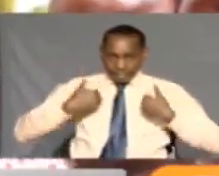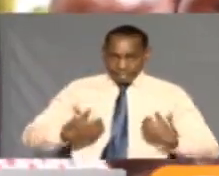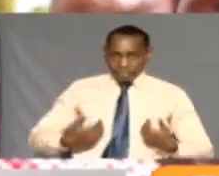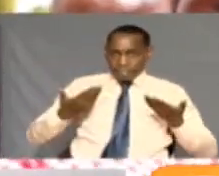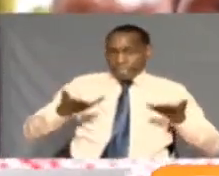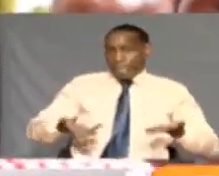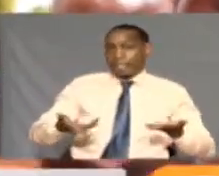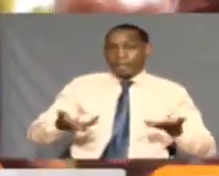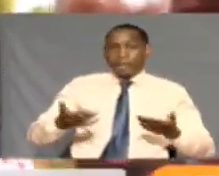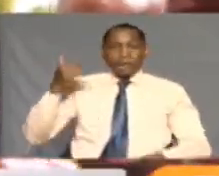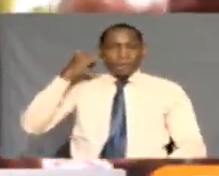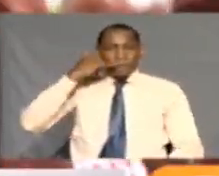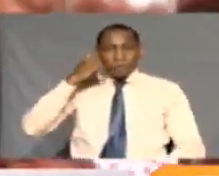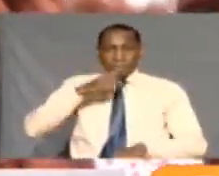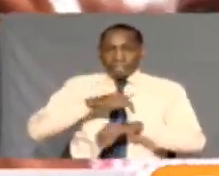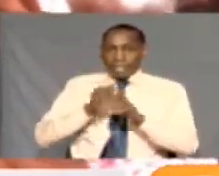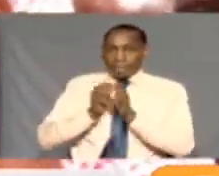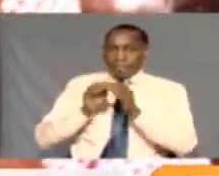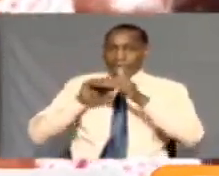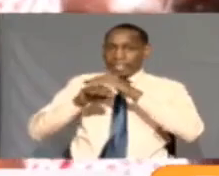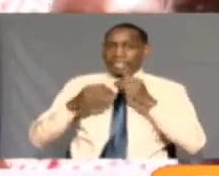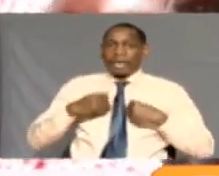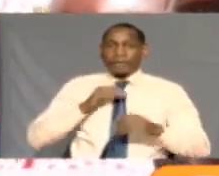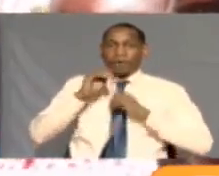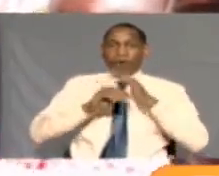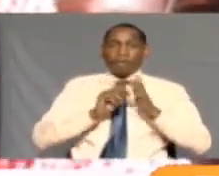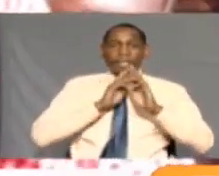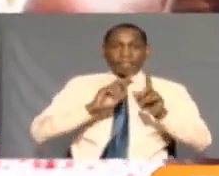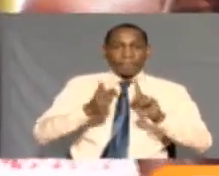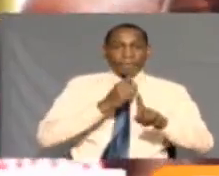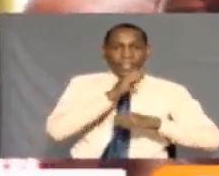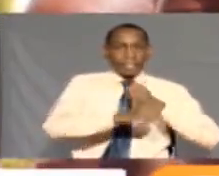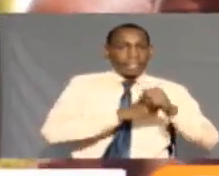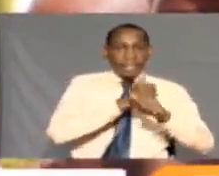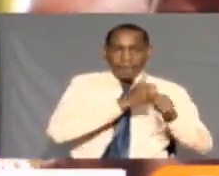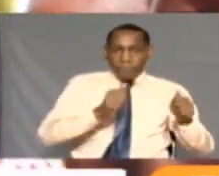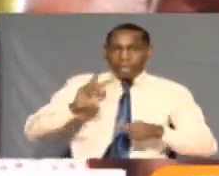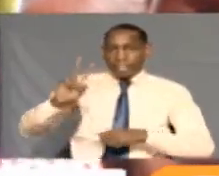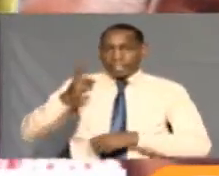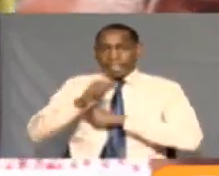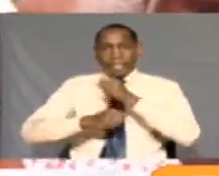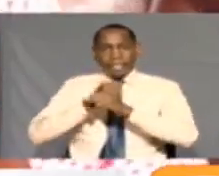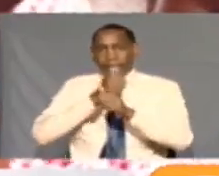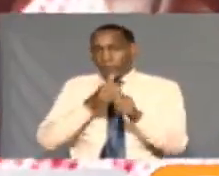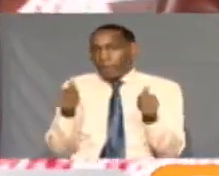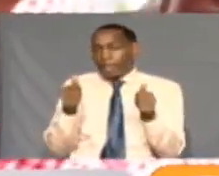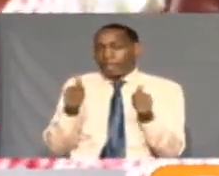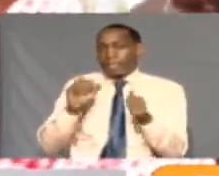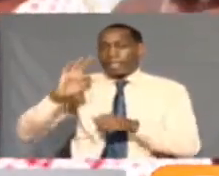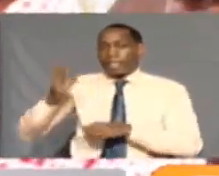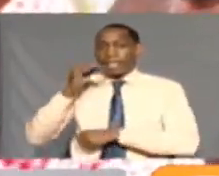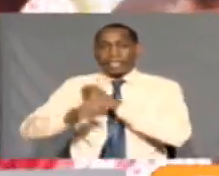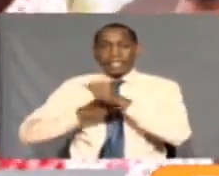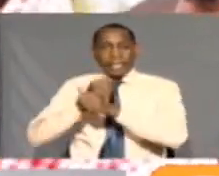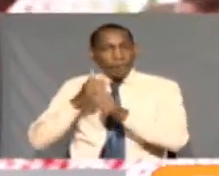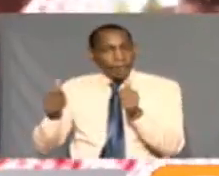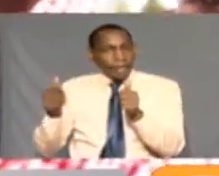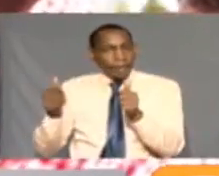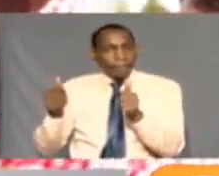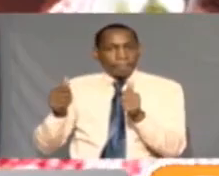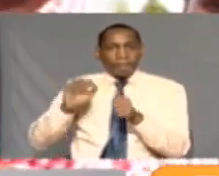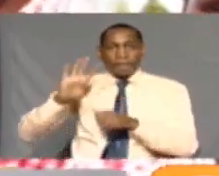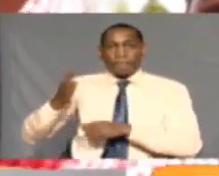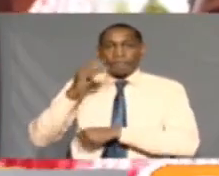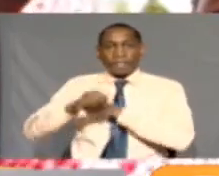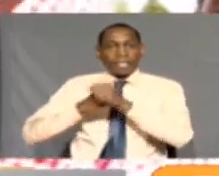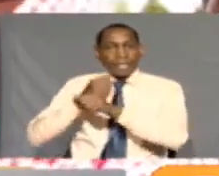sasa hivi hata kwenye simu yangu nikifungua nina matokeo yote. Mwaka wa kwanza niko sawa, mwaka wa pili niko sawa, mwaka wa tatu niko sawa, mwaka